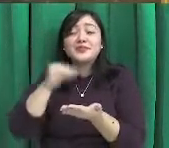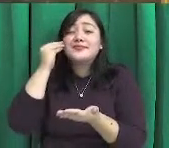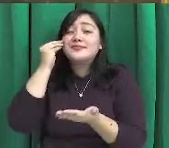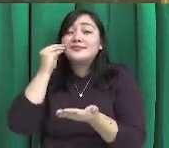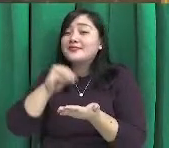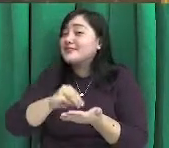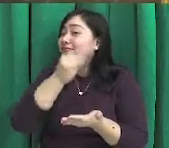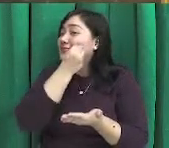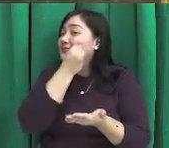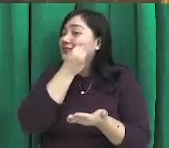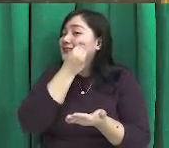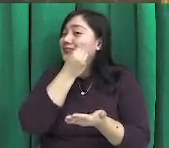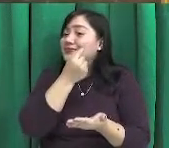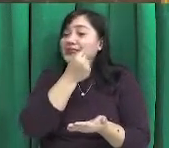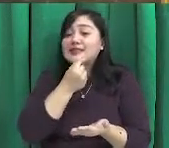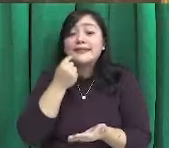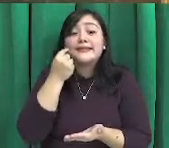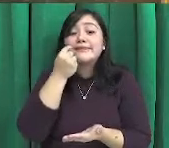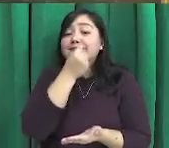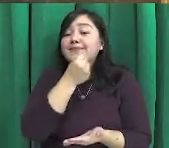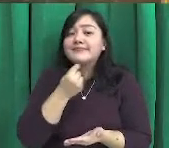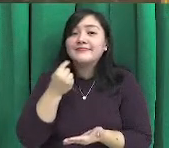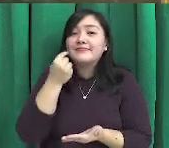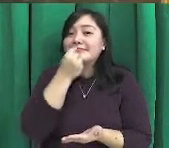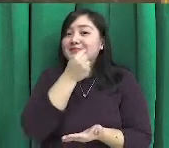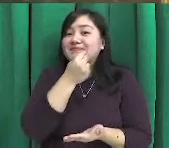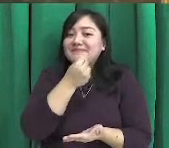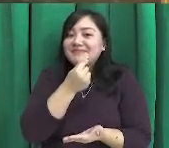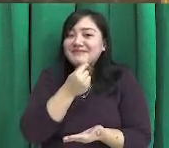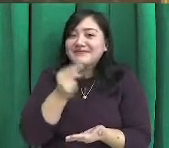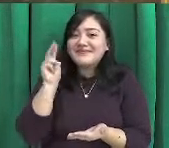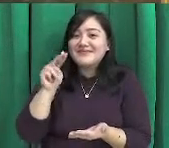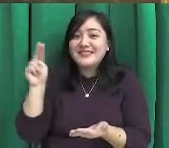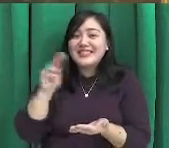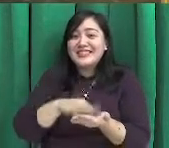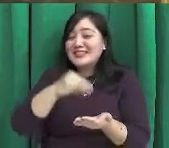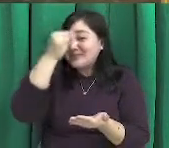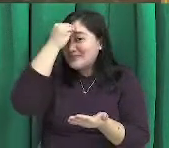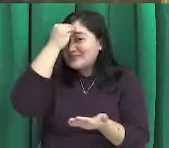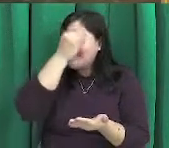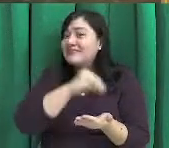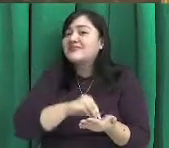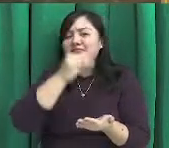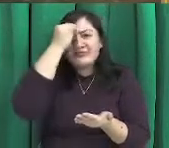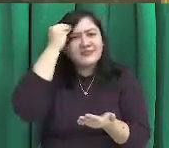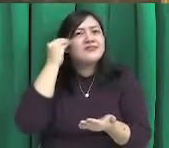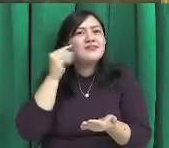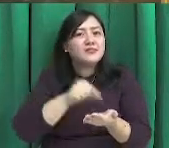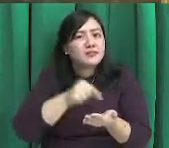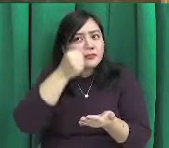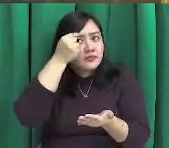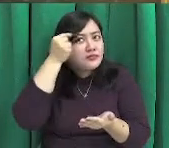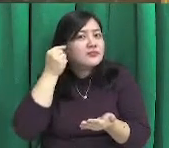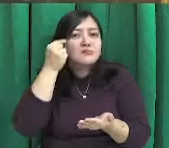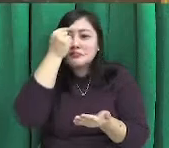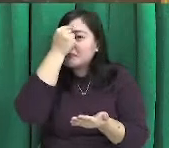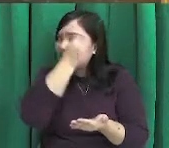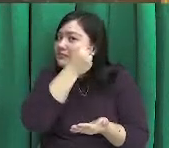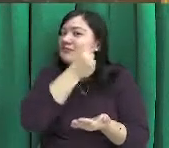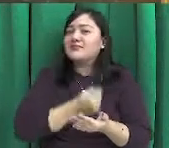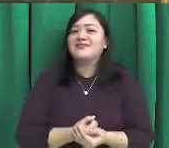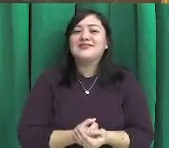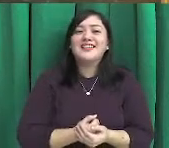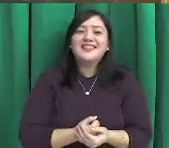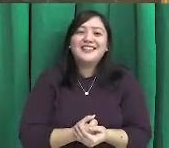You see? Alam ko na kinakailangan niya ng pintura. Yeah. I mean, ng makeup. Foundation. Apat